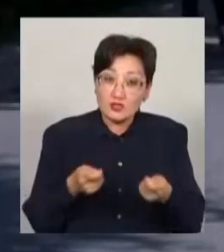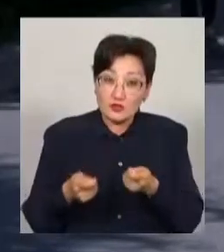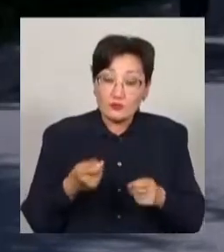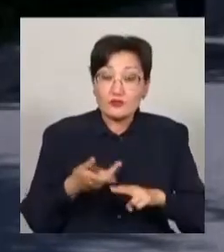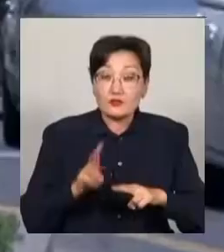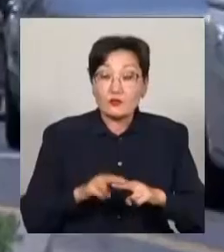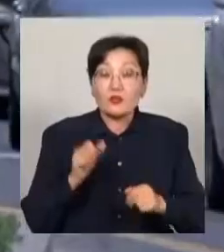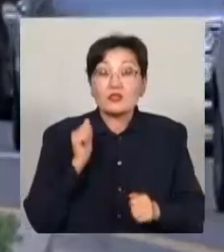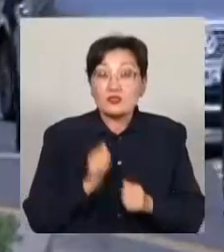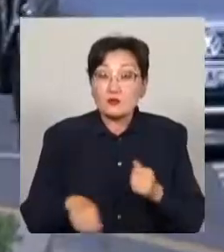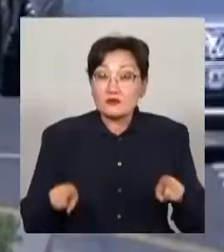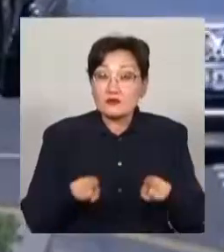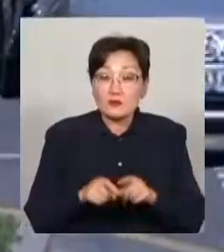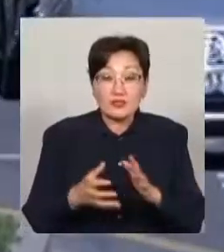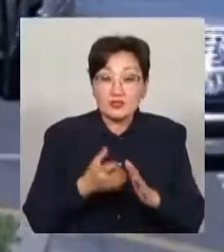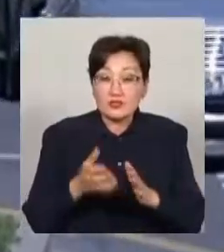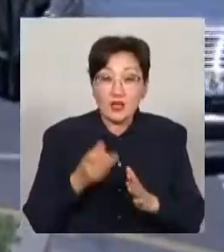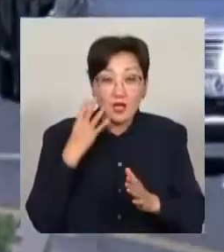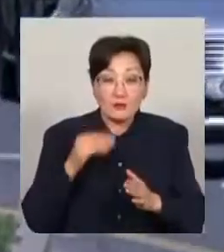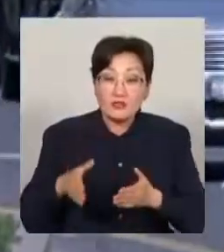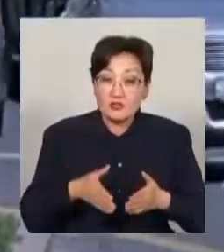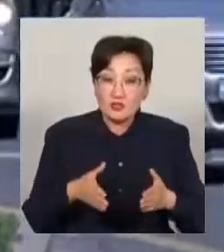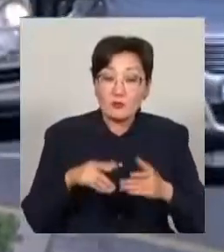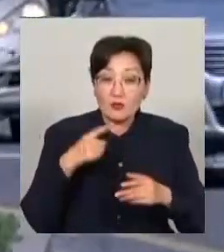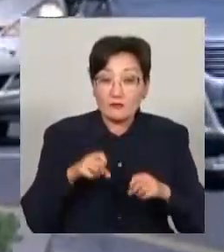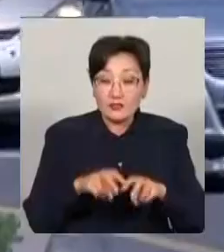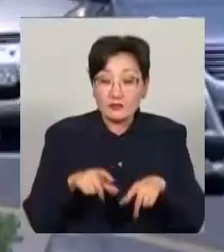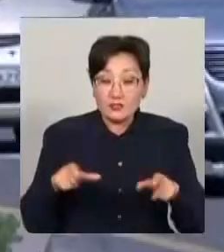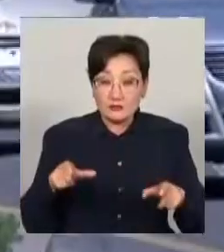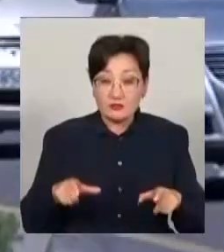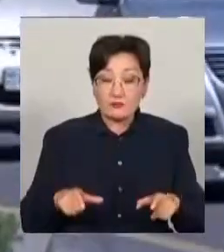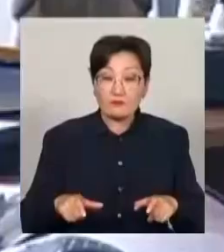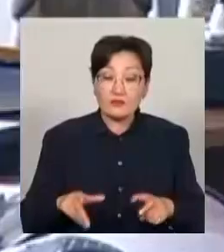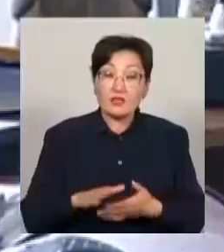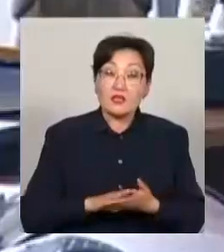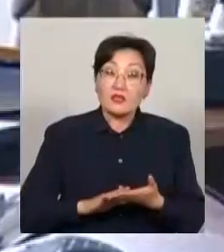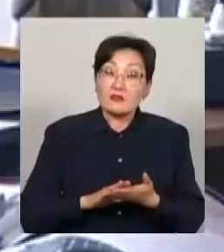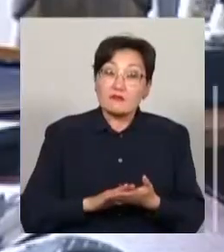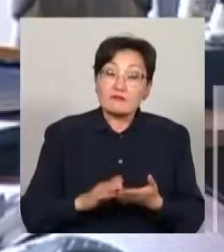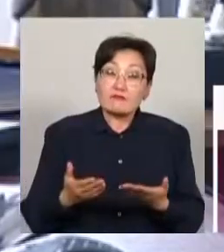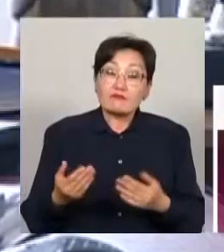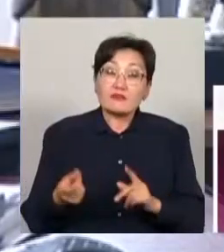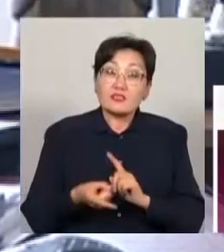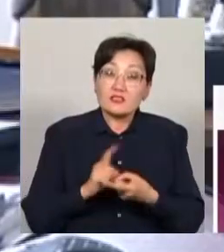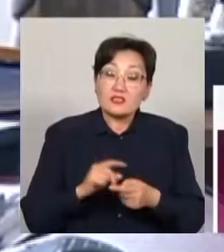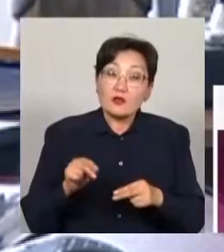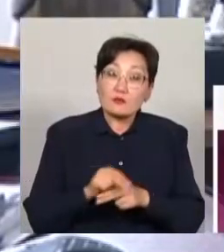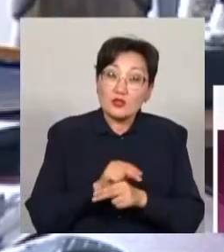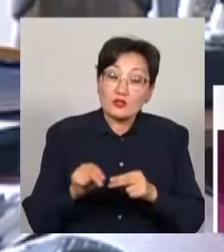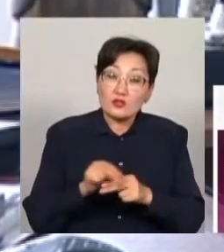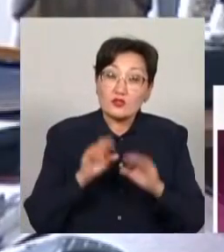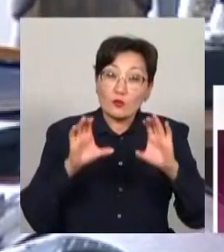культуру вождения, которой зачастую так не хватает на алматинских дорогах, говорят специалисты. Никакие изменения, дополнения